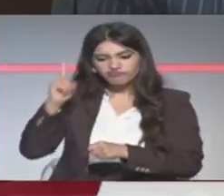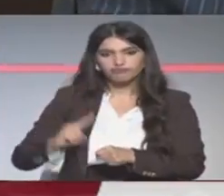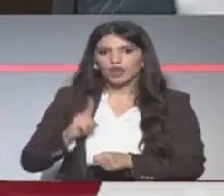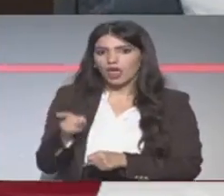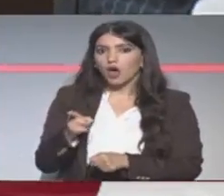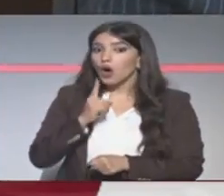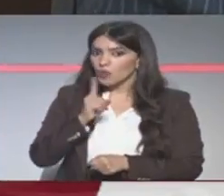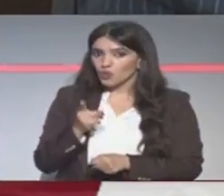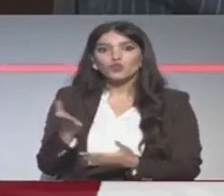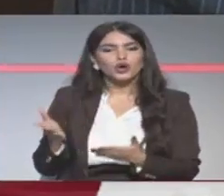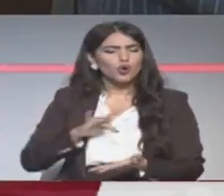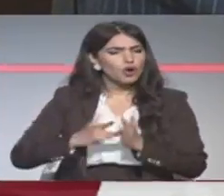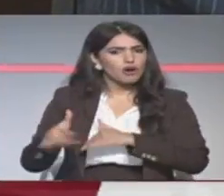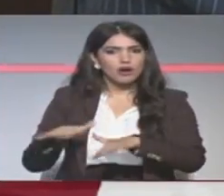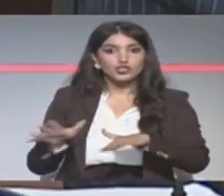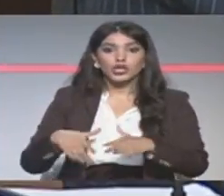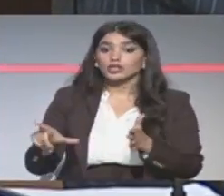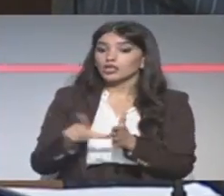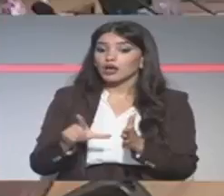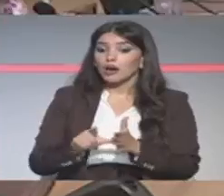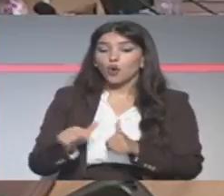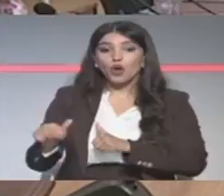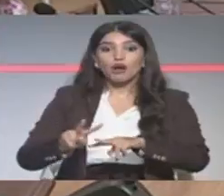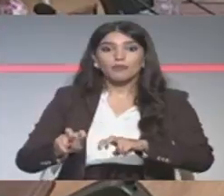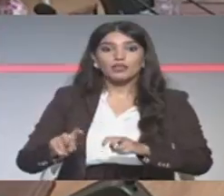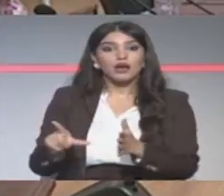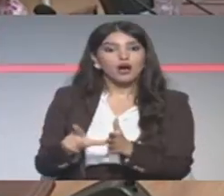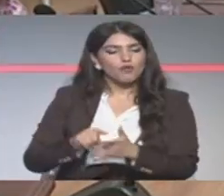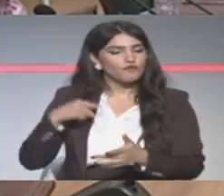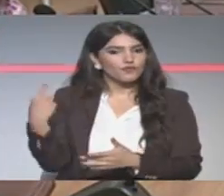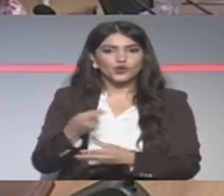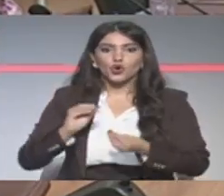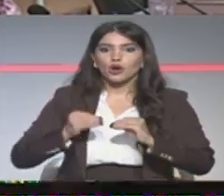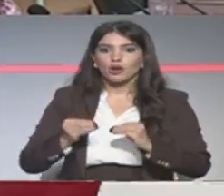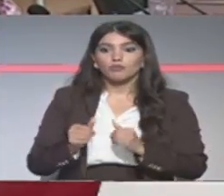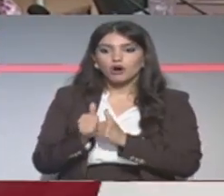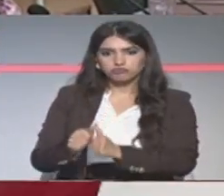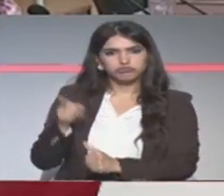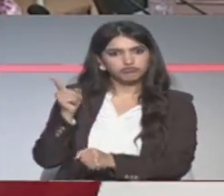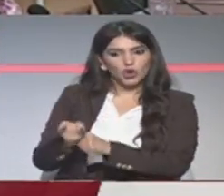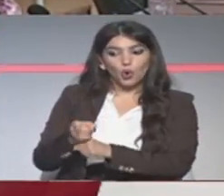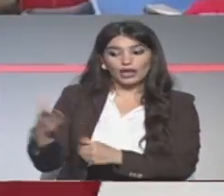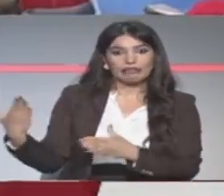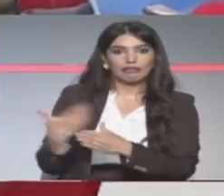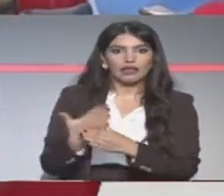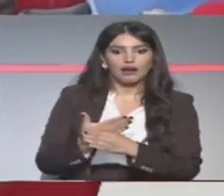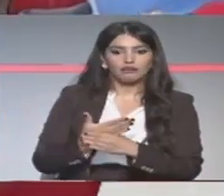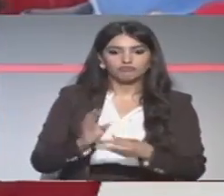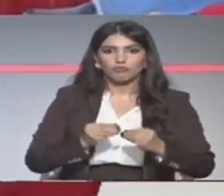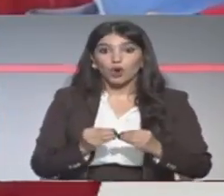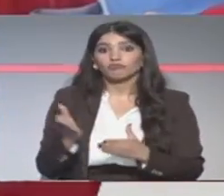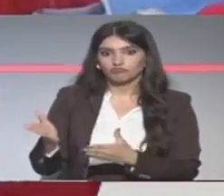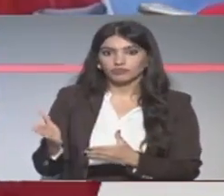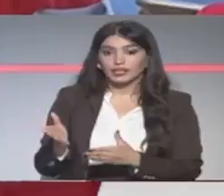مؤكدا أنه اتخذ كل الإجراءات القانونية والأبحاث اللازمة في جميع القضايا التي اتهم بالتدخل فيها. السيد